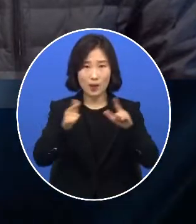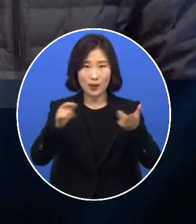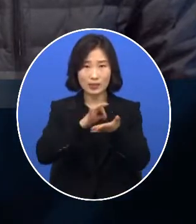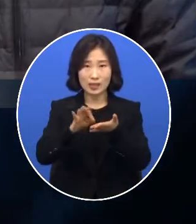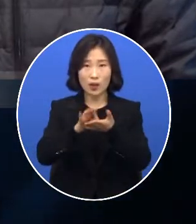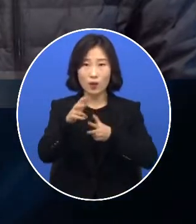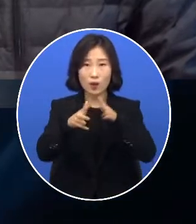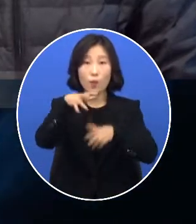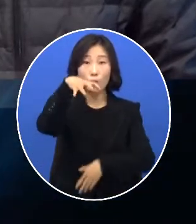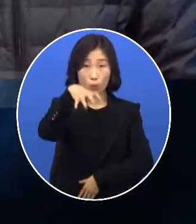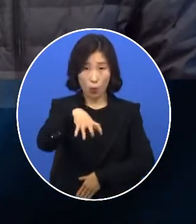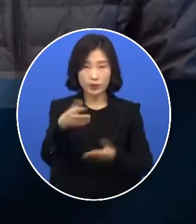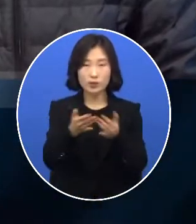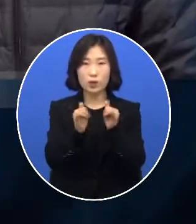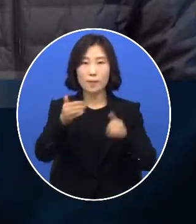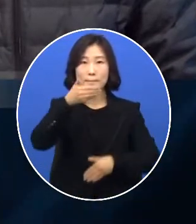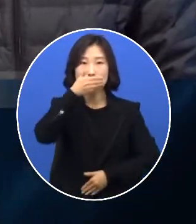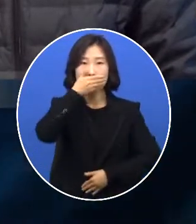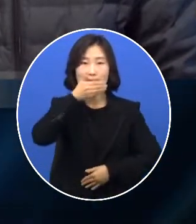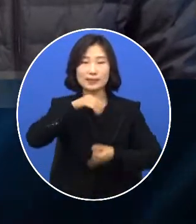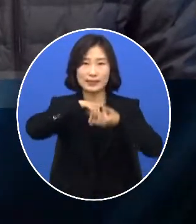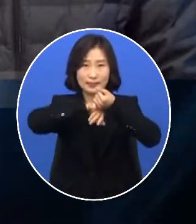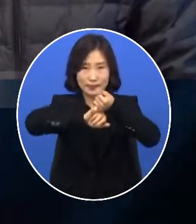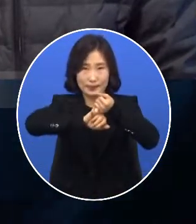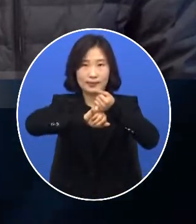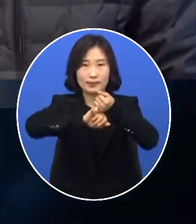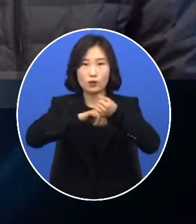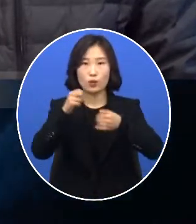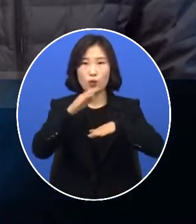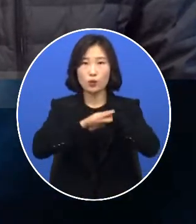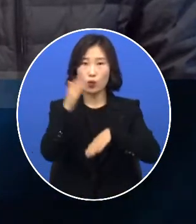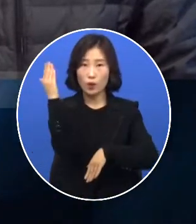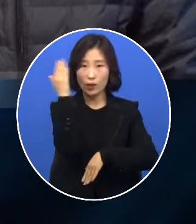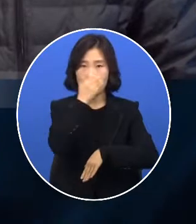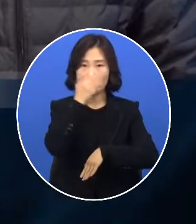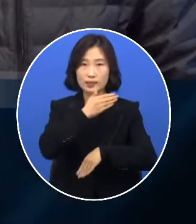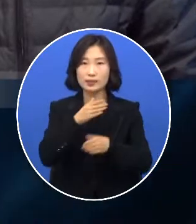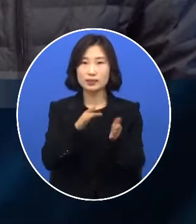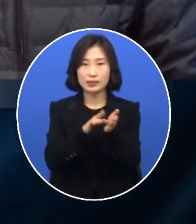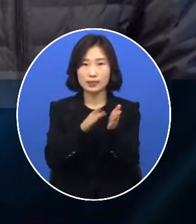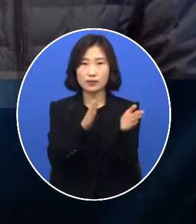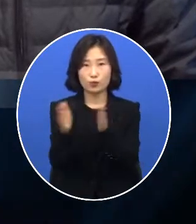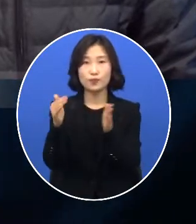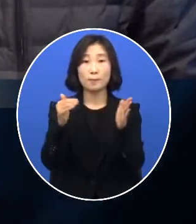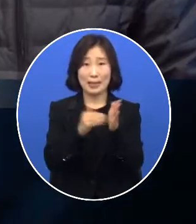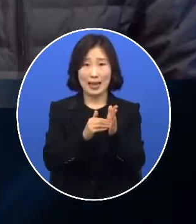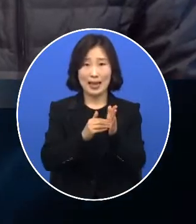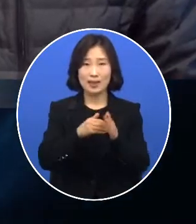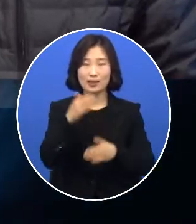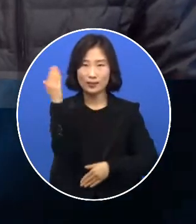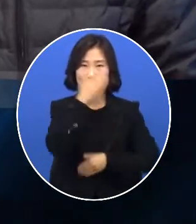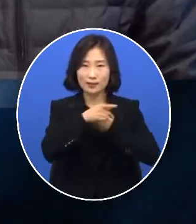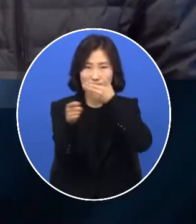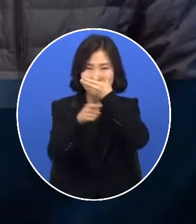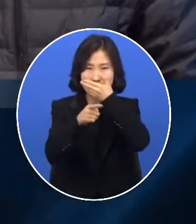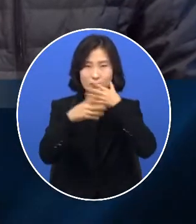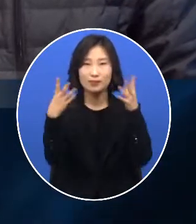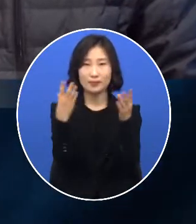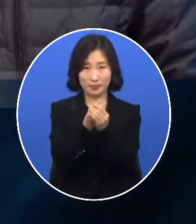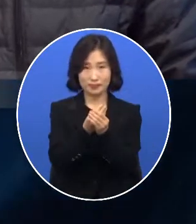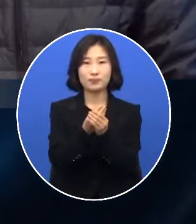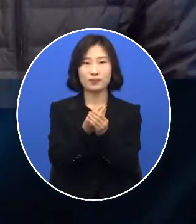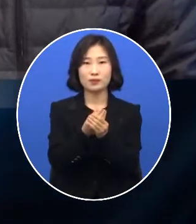다중이용 사업장에 직원 마스크 착용과 손소독제 비치 등을 완료했으며 철저한 방역소독까지